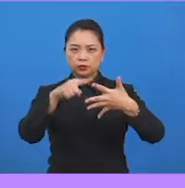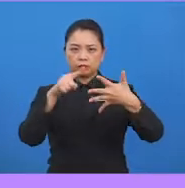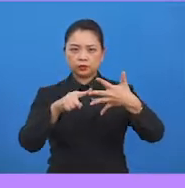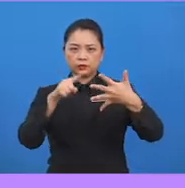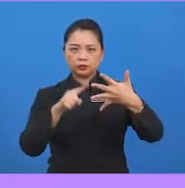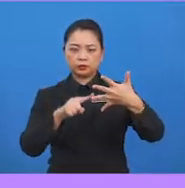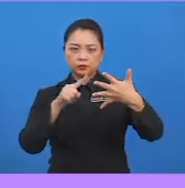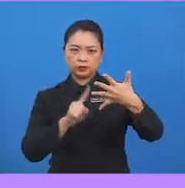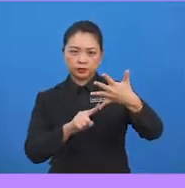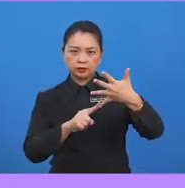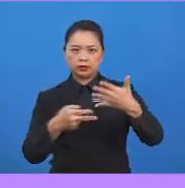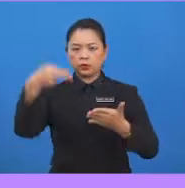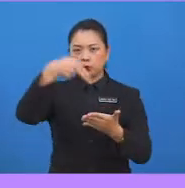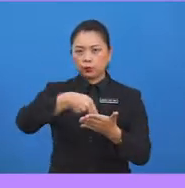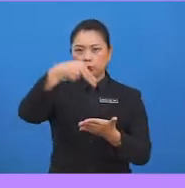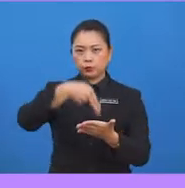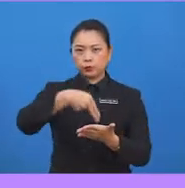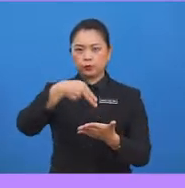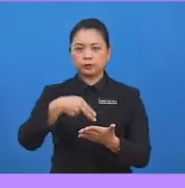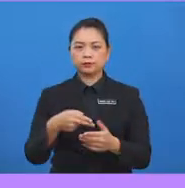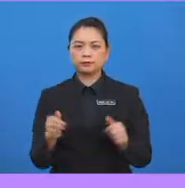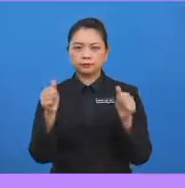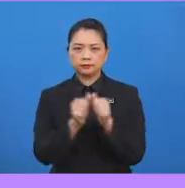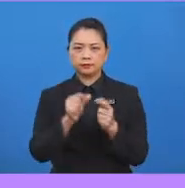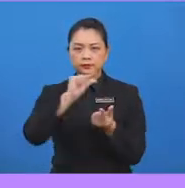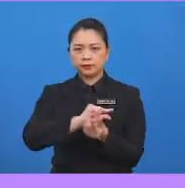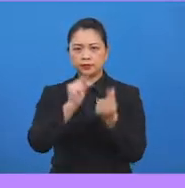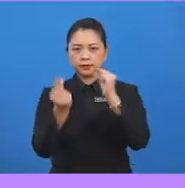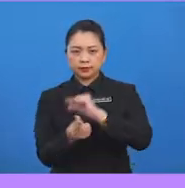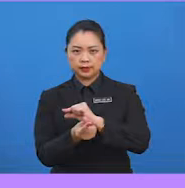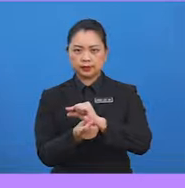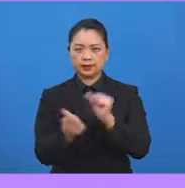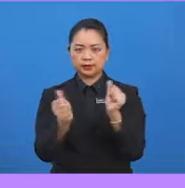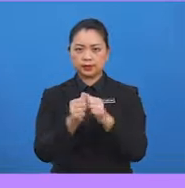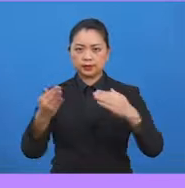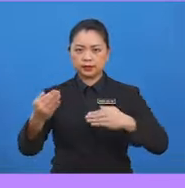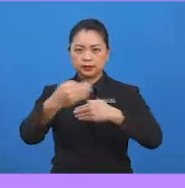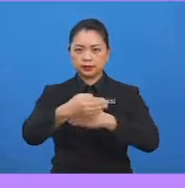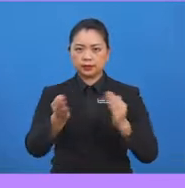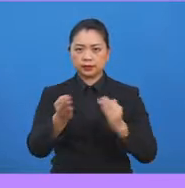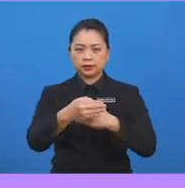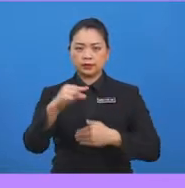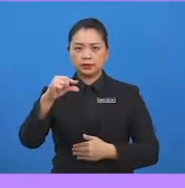5 diulang dengan menggantikan bongkah kuprum dengan bongkah gangsa.